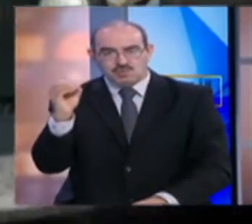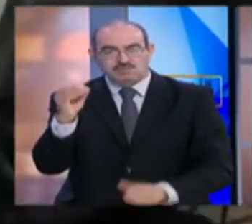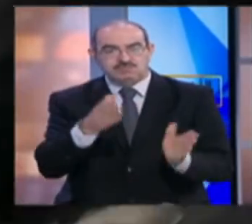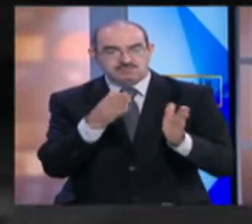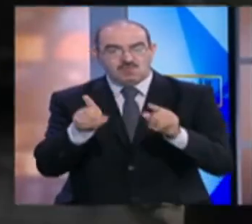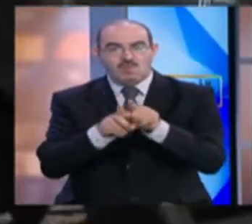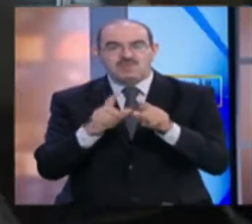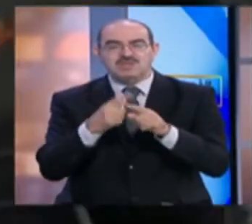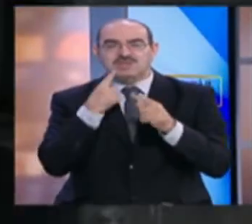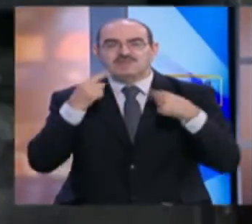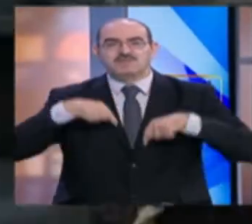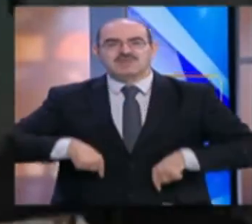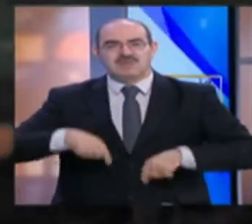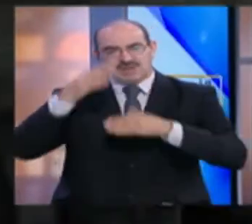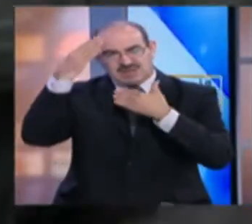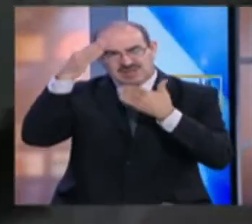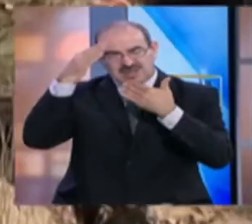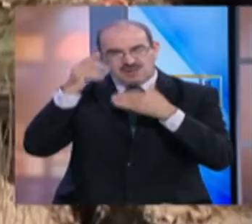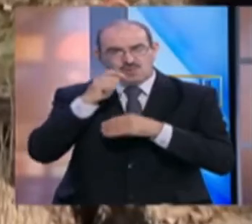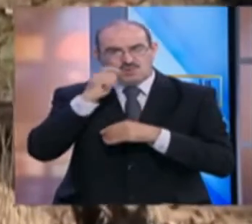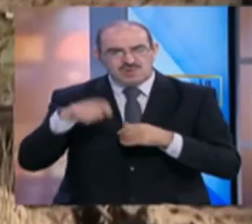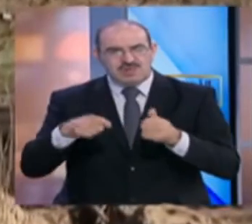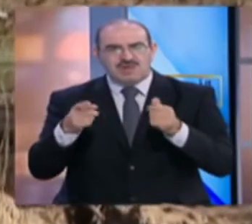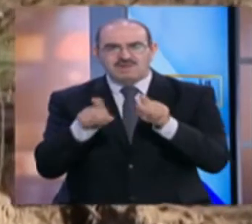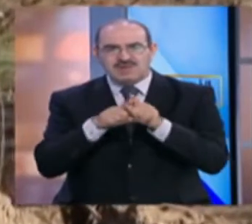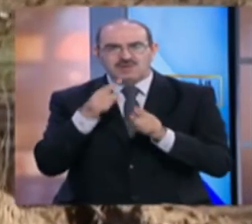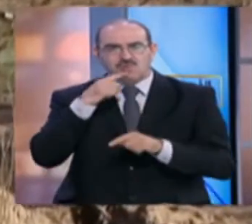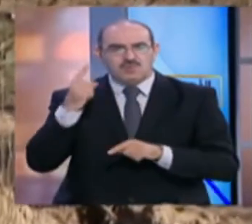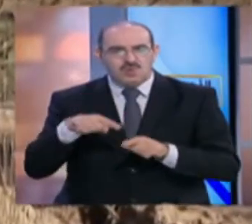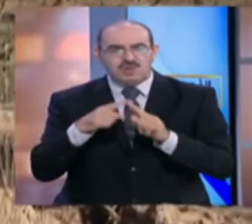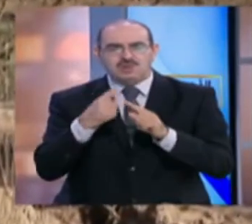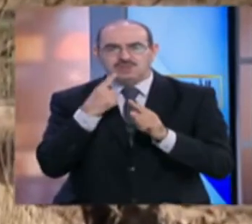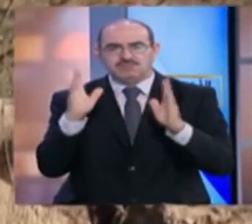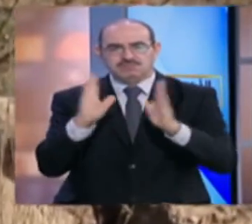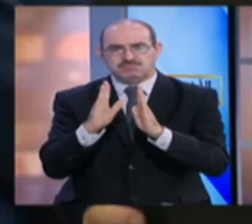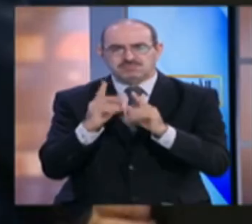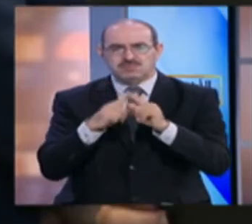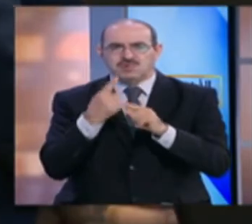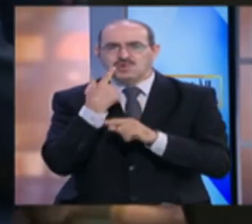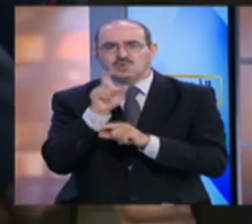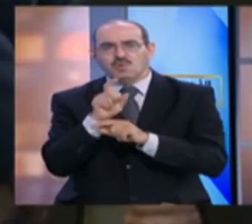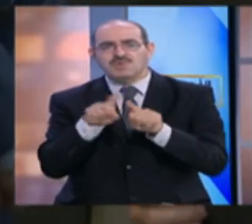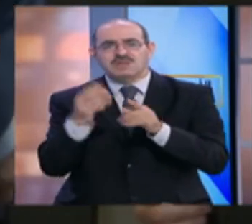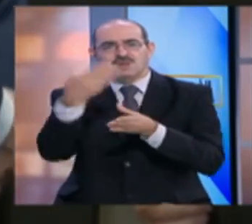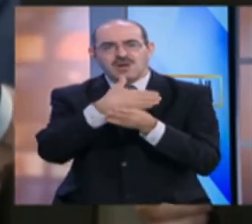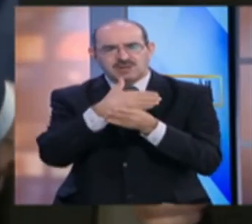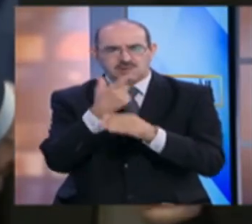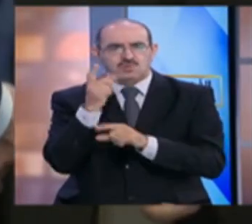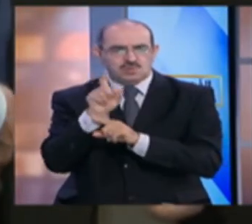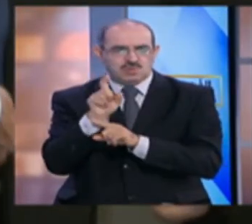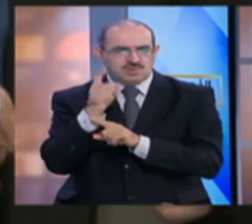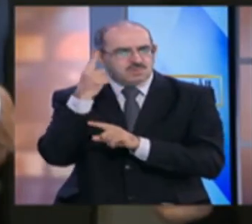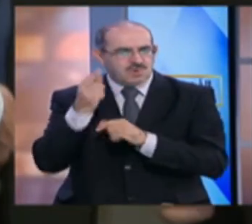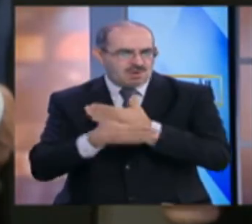أن يلتقي وزير خارجية روسيا وأوكرانيا اليوم بأنطاليا التركية، وهذا ضمن وساطة تقودها أنقرة.